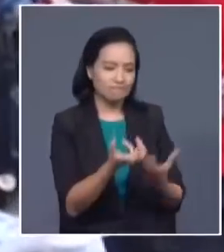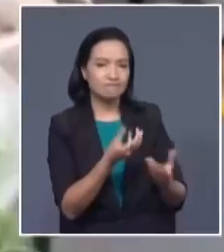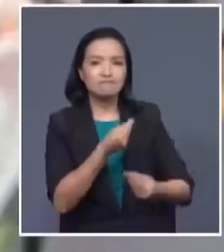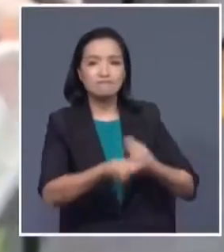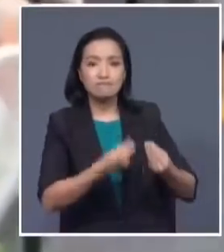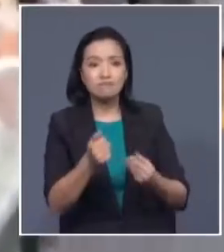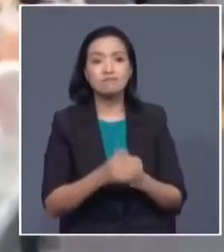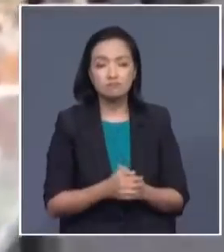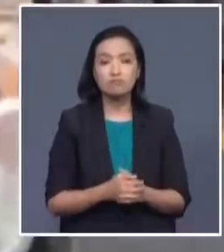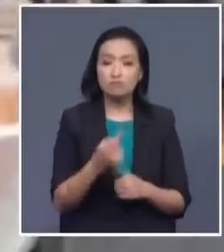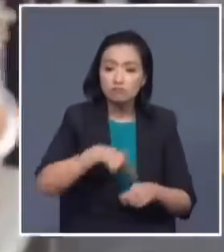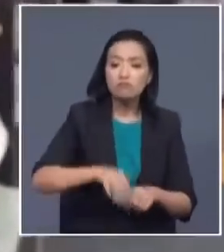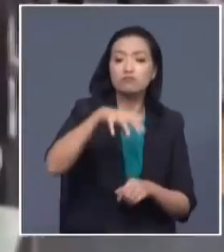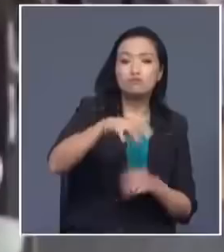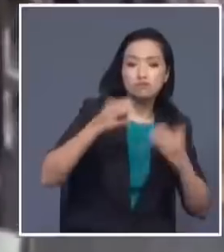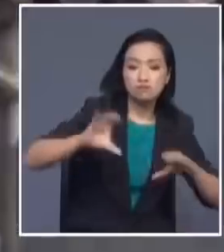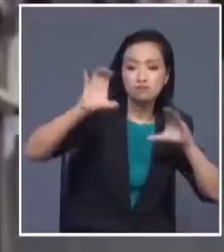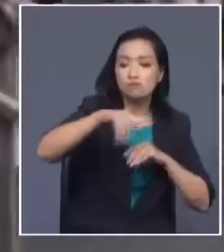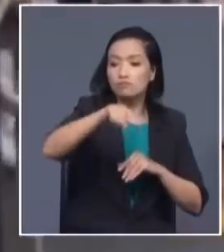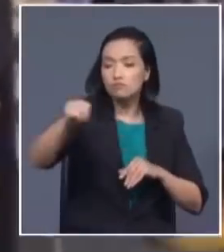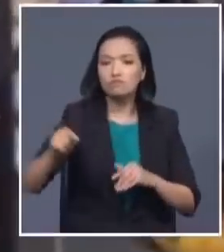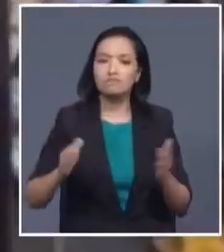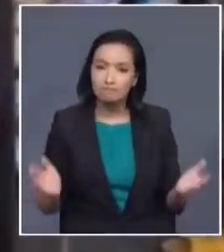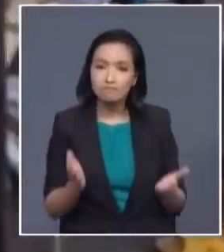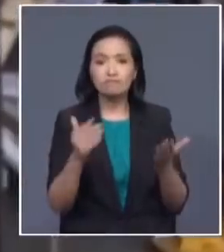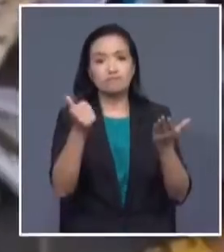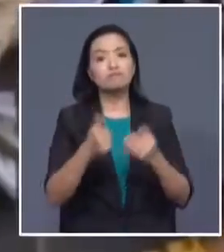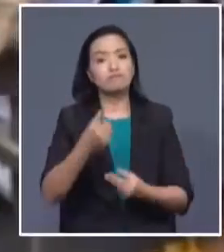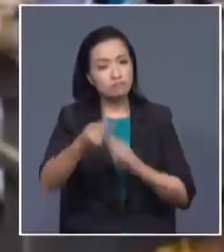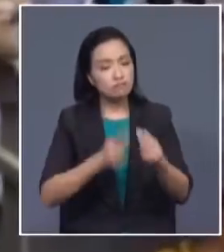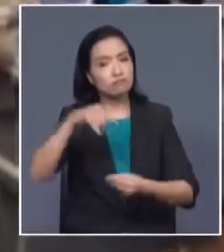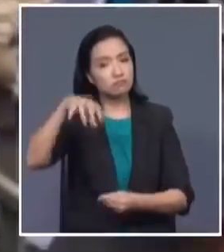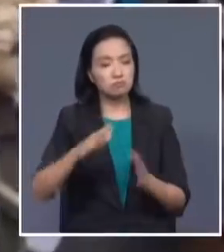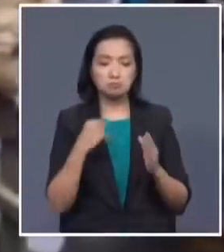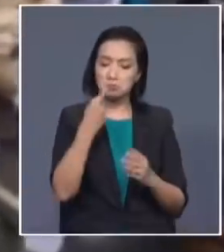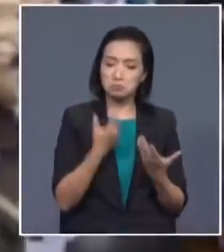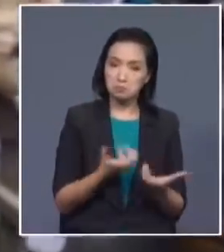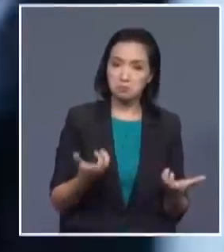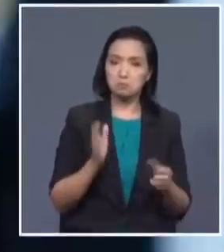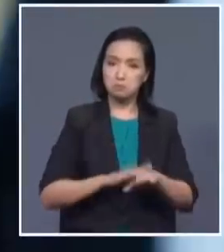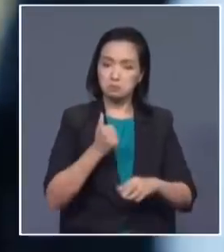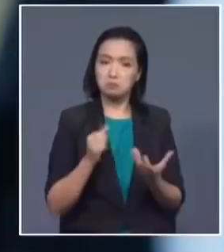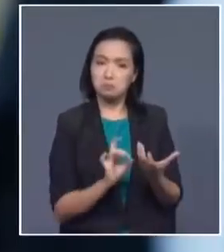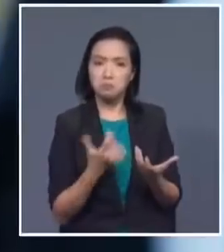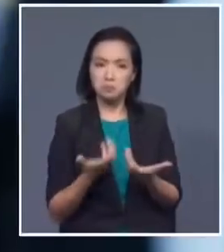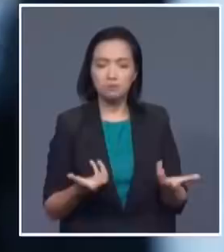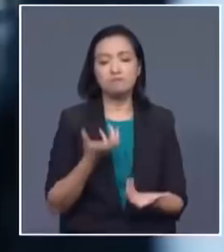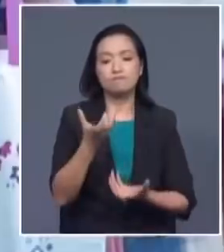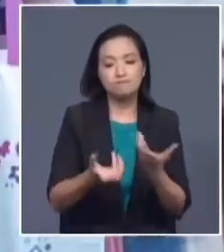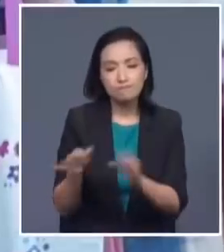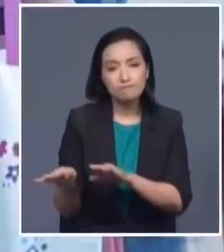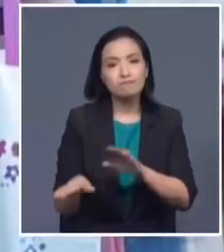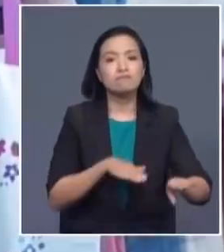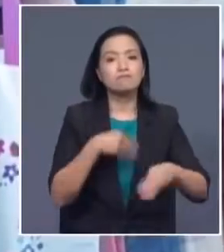ารัฐไปยังส่วนราชการที่มีความพร้อมในการสนับสนุนพื้นที่ให้เกษตรกรที่มีศักยภาพและมีความพร้อมนำสินค้ามาจำหน่ายในตล